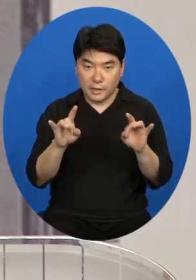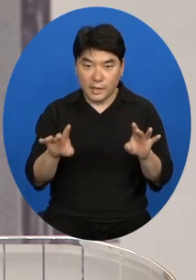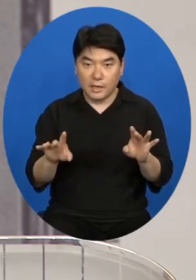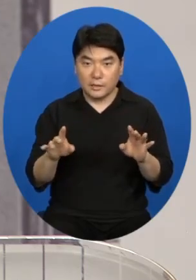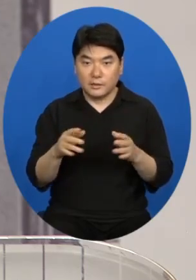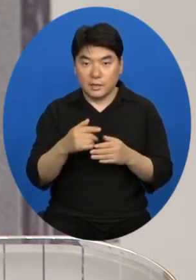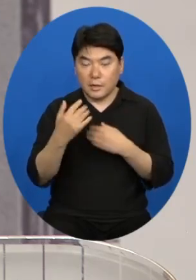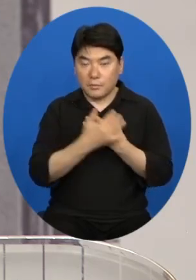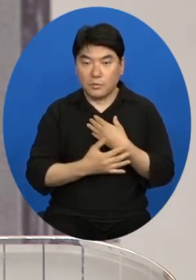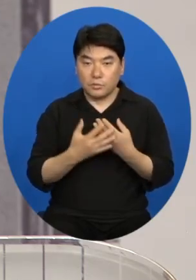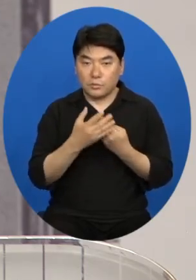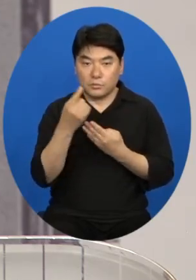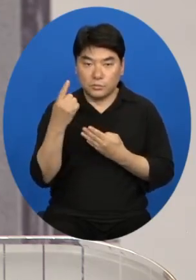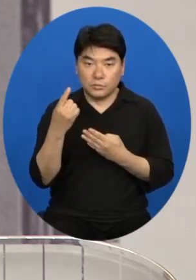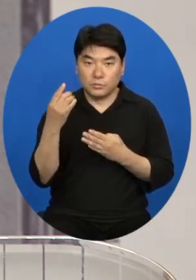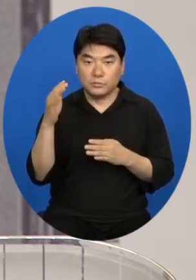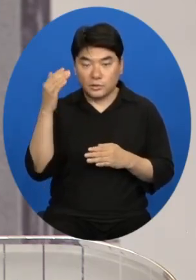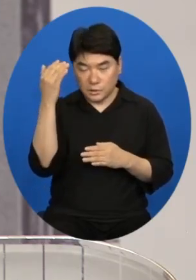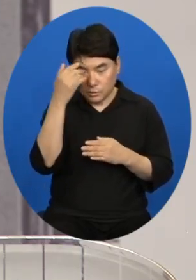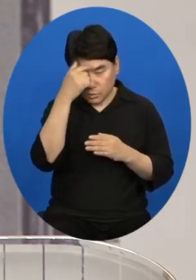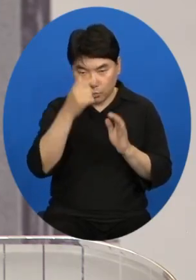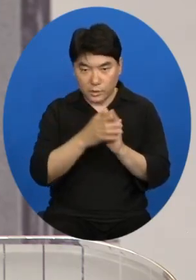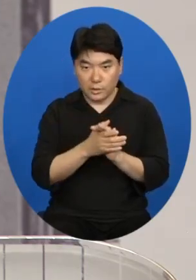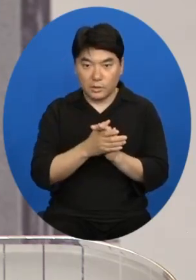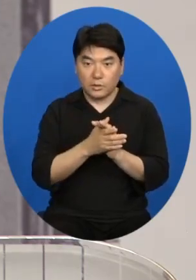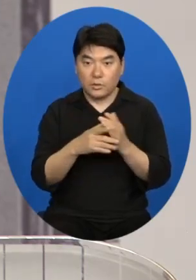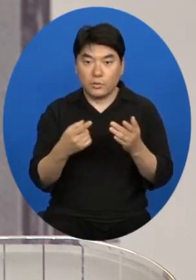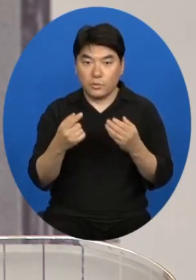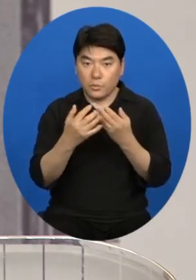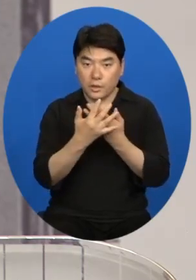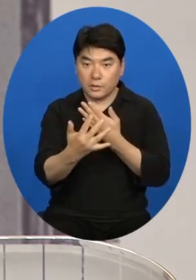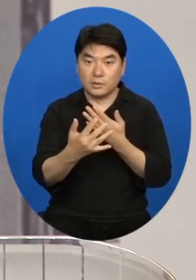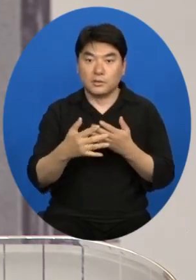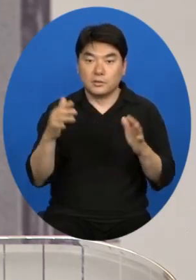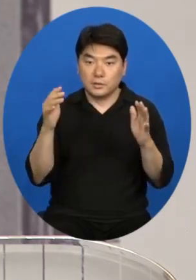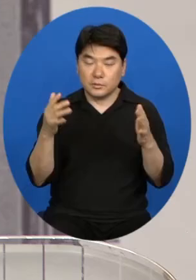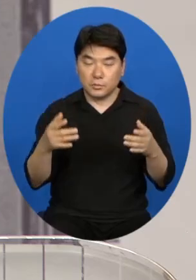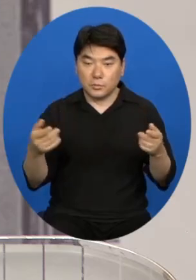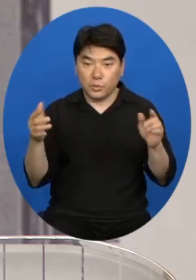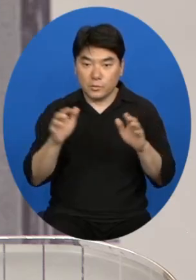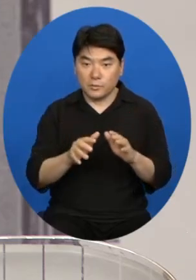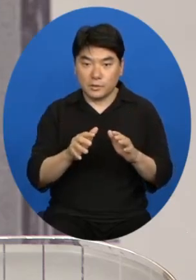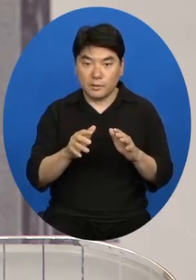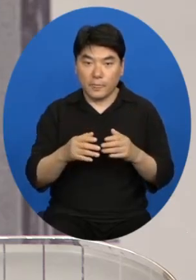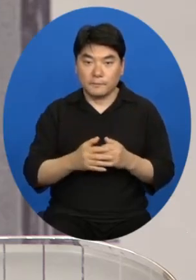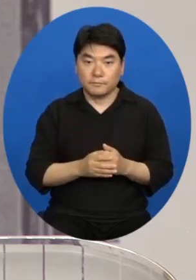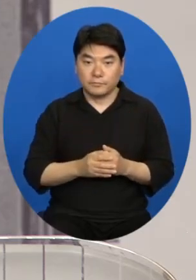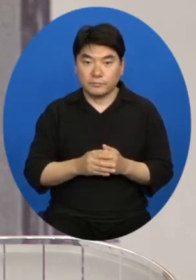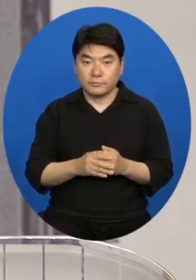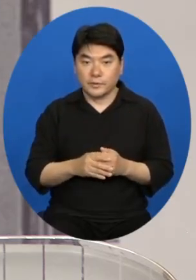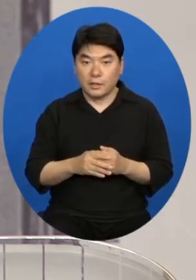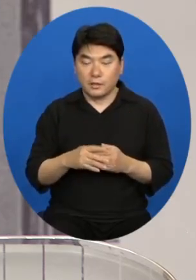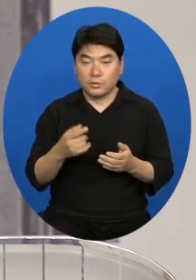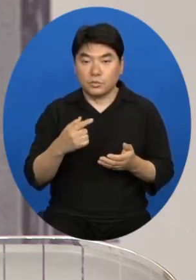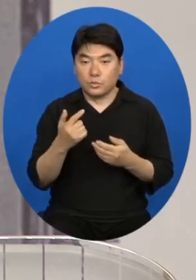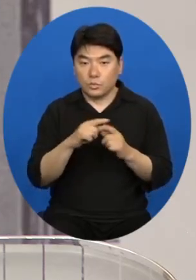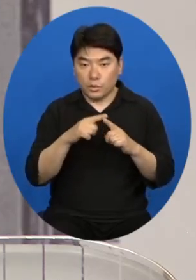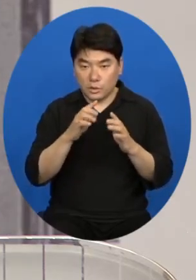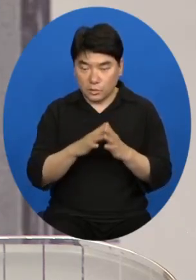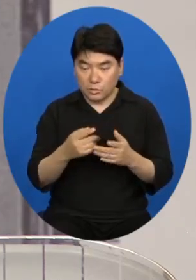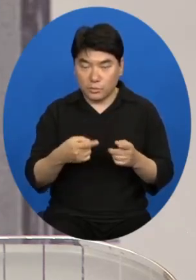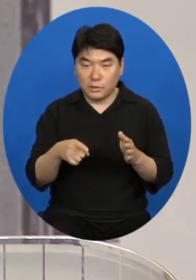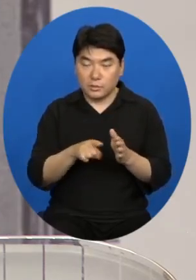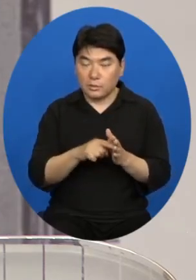위해서, 선교사님들을 위해서, 또 한국교회를 위해서 기도하러 오신 분들이 계십니다. 그럼 저도 이제 담임자로서 이제 교회를 위해서 기도를